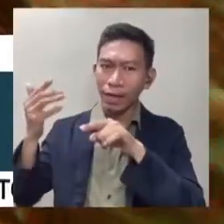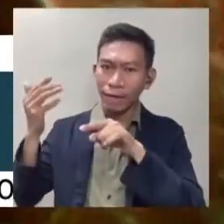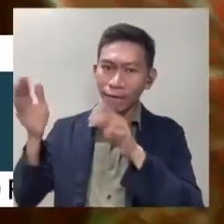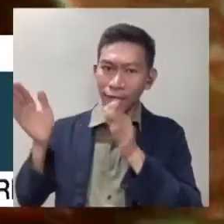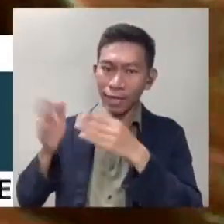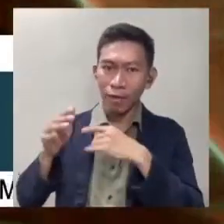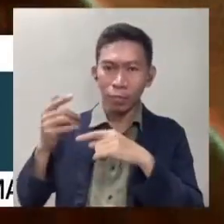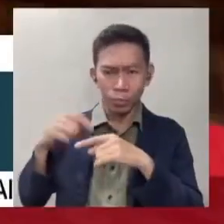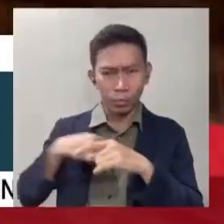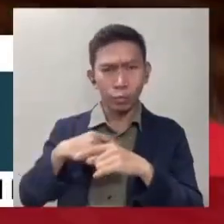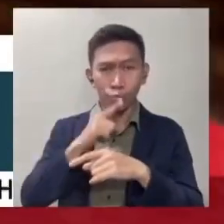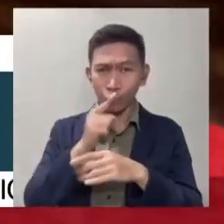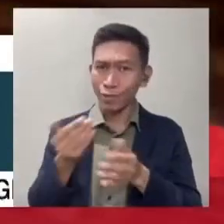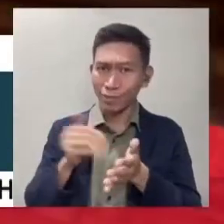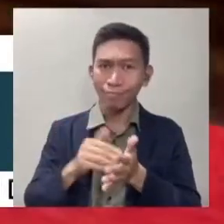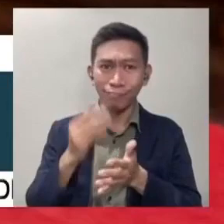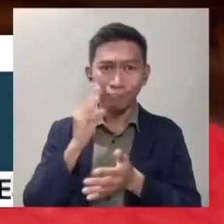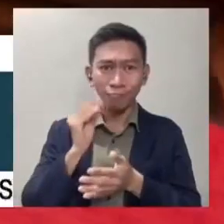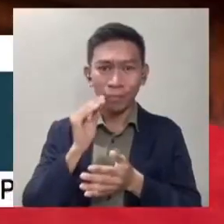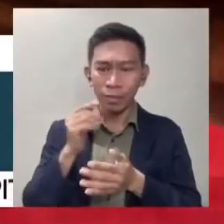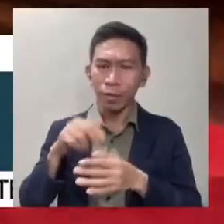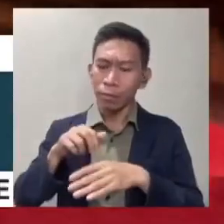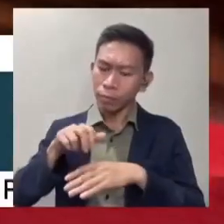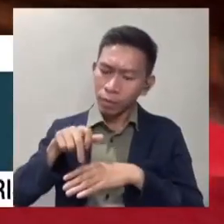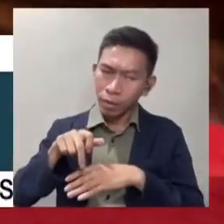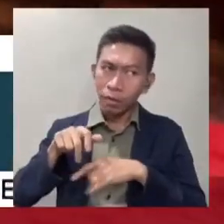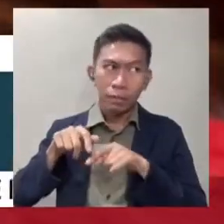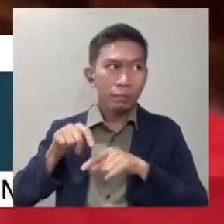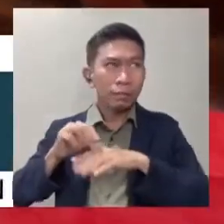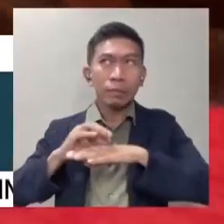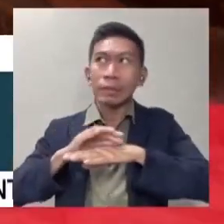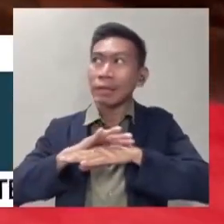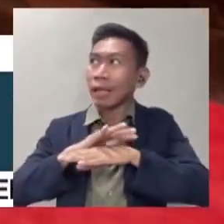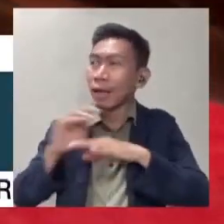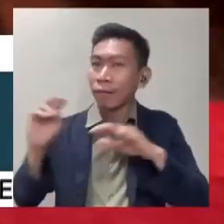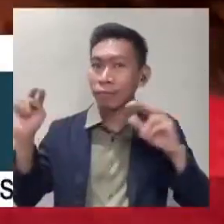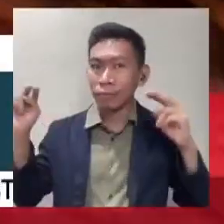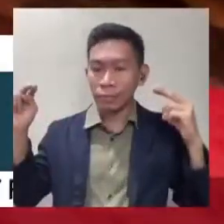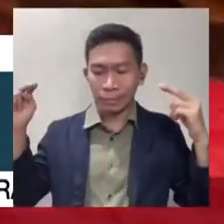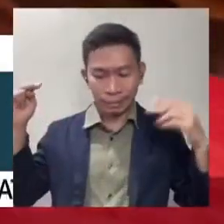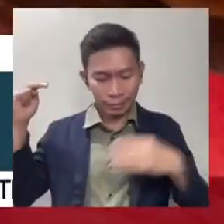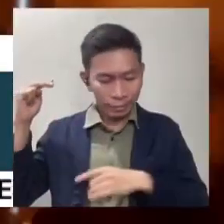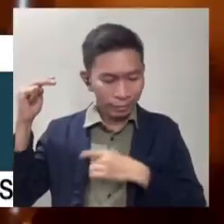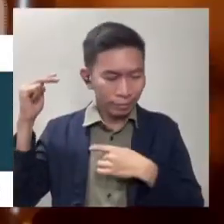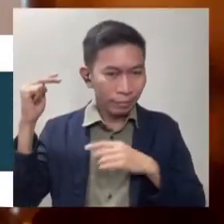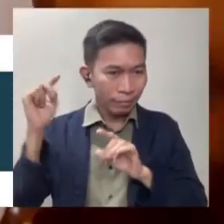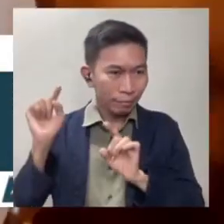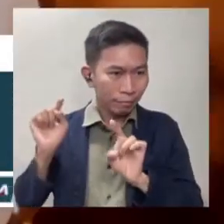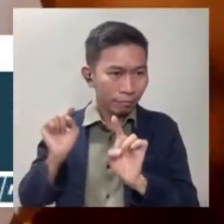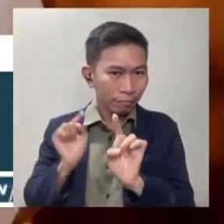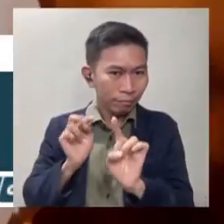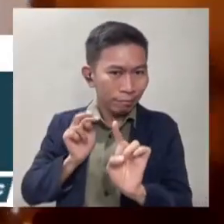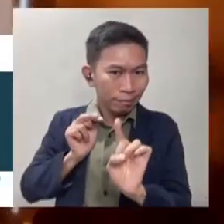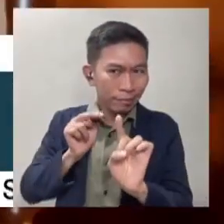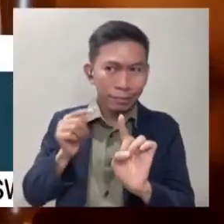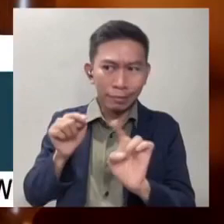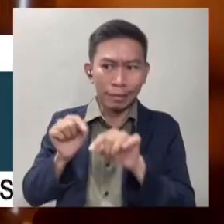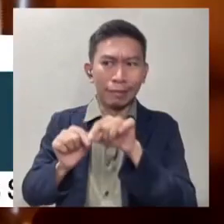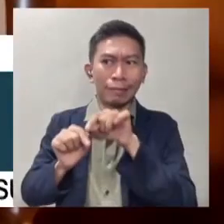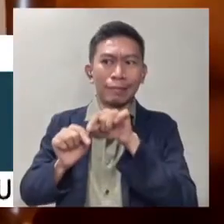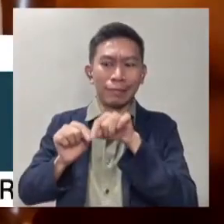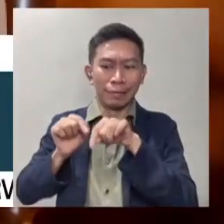akyat ko na ganun, ramdam ko na may nakatingin sa akin dun sa likod. Atras tuloy ako paakyat